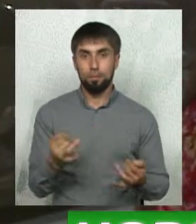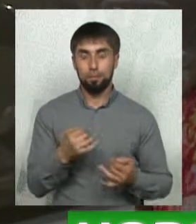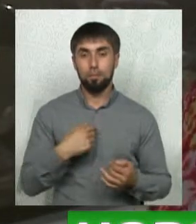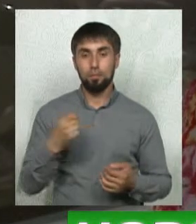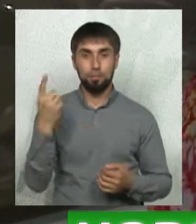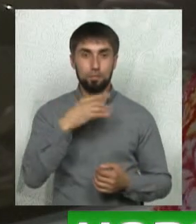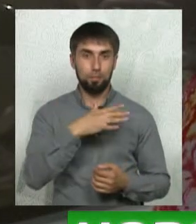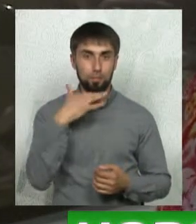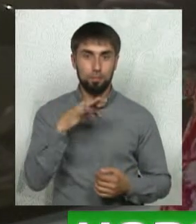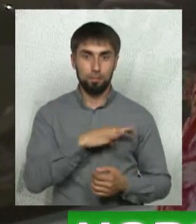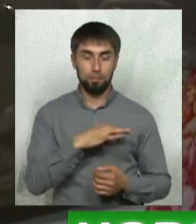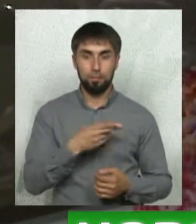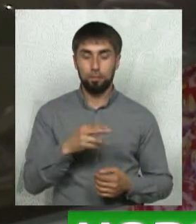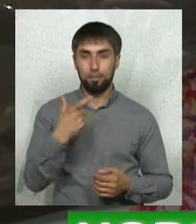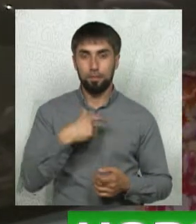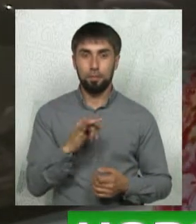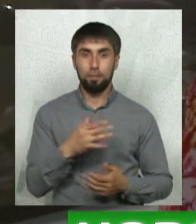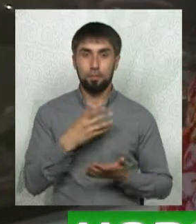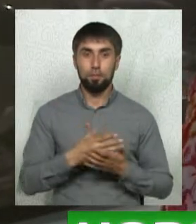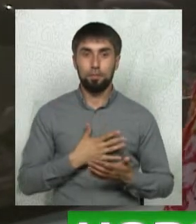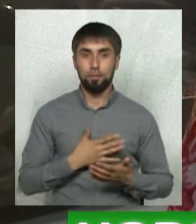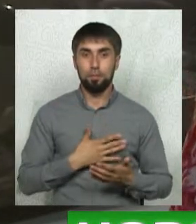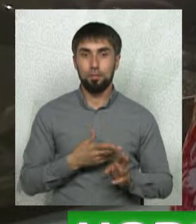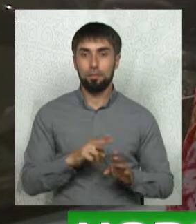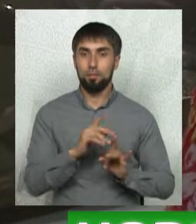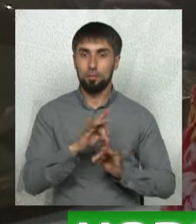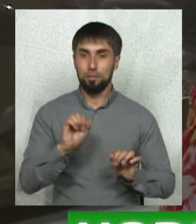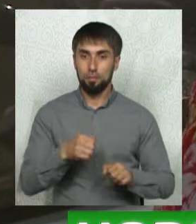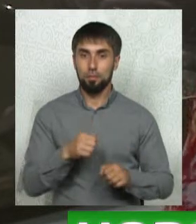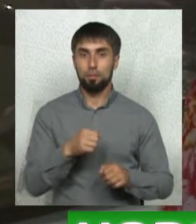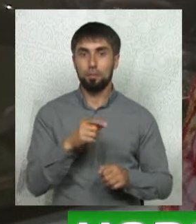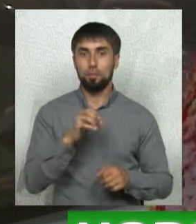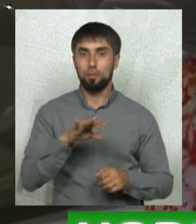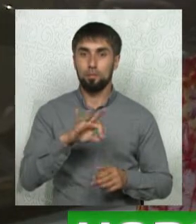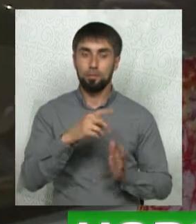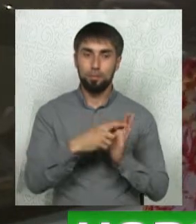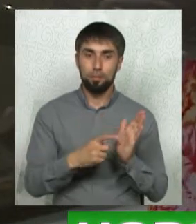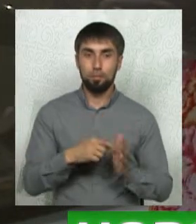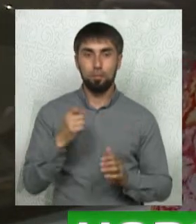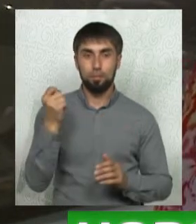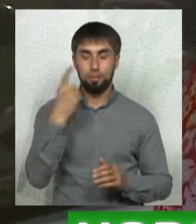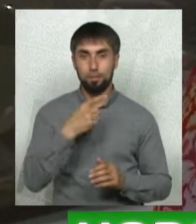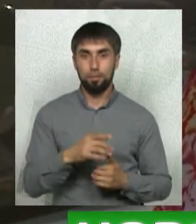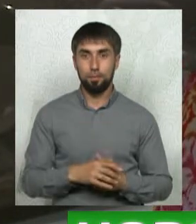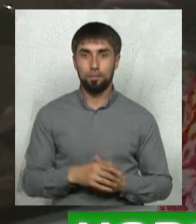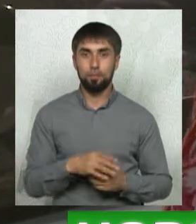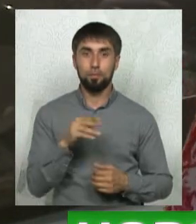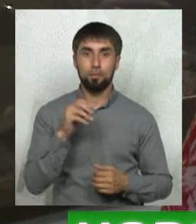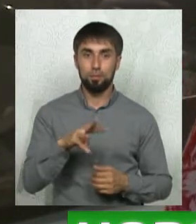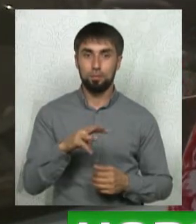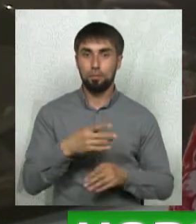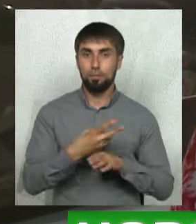узнала много полезного для себя, для своих родственников. Могу рассказать, поделиться с кем-то. Узнала, чем